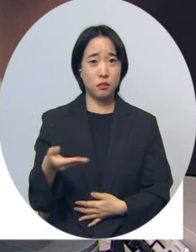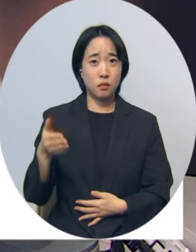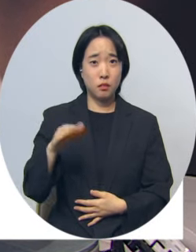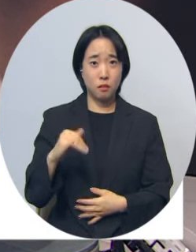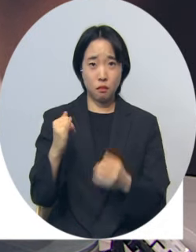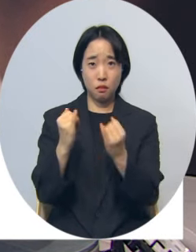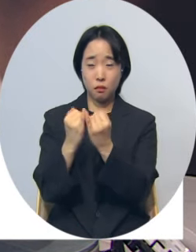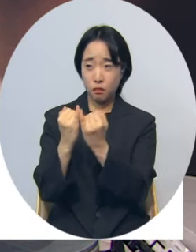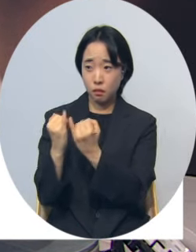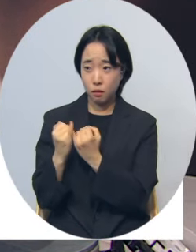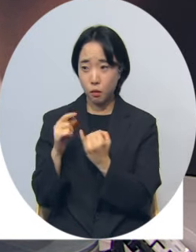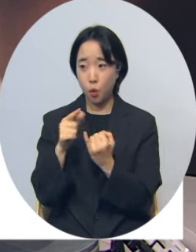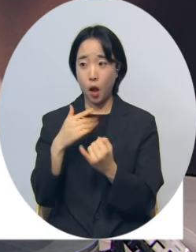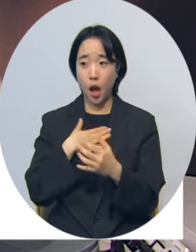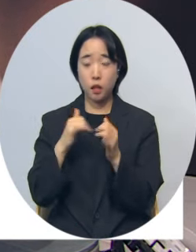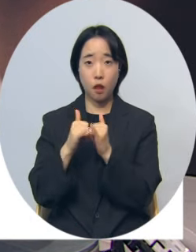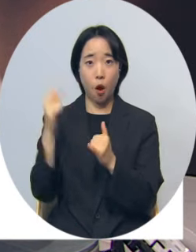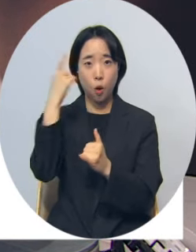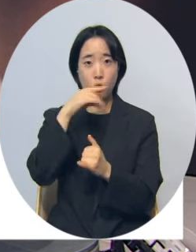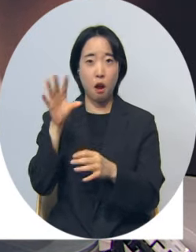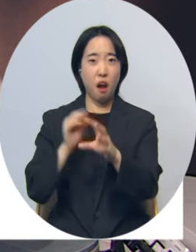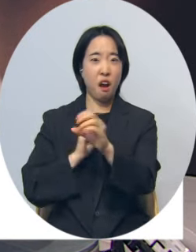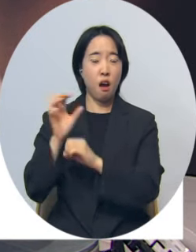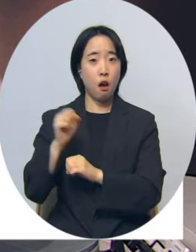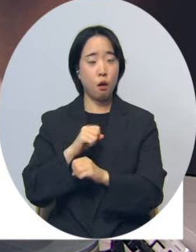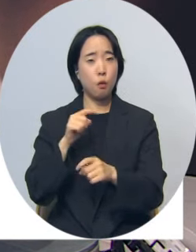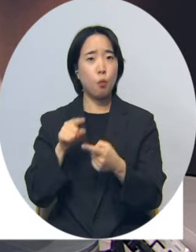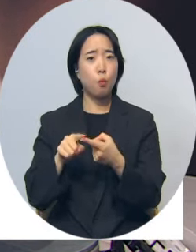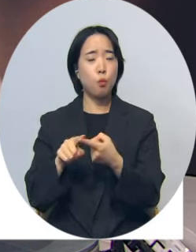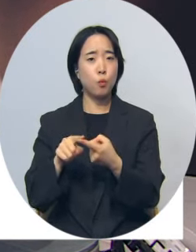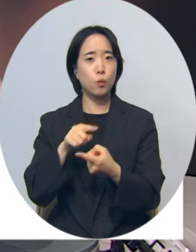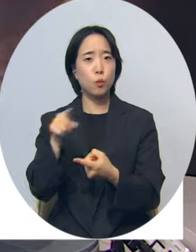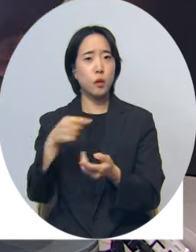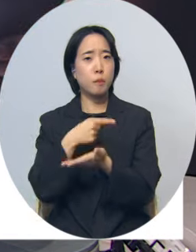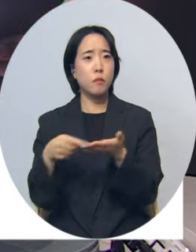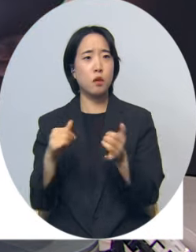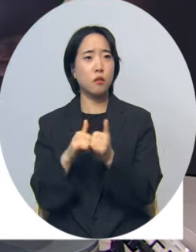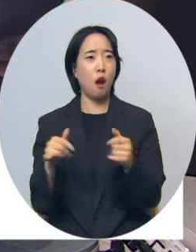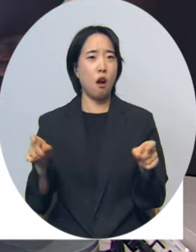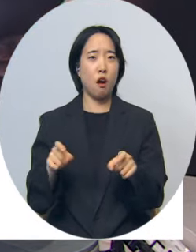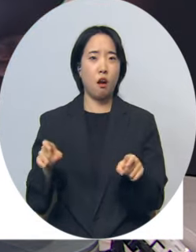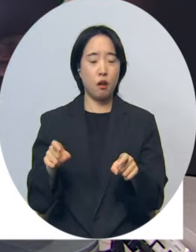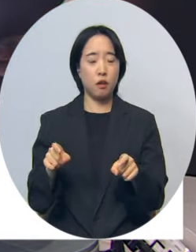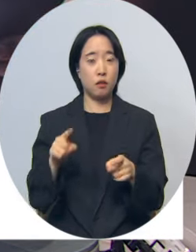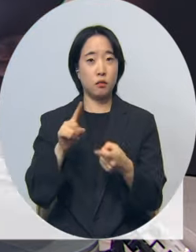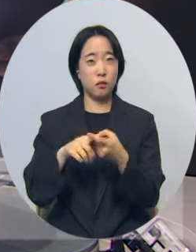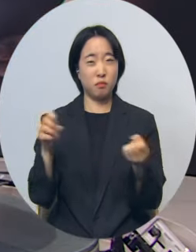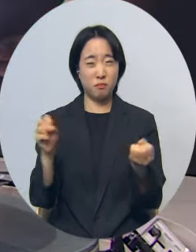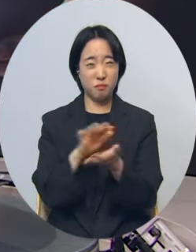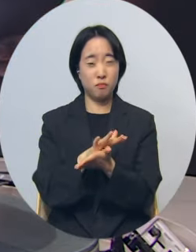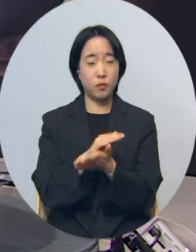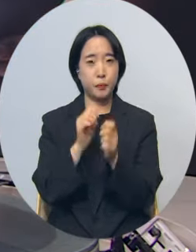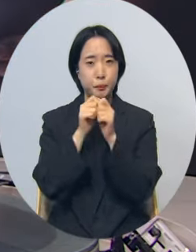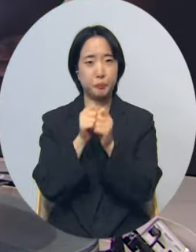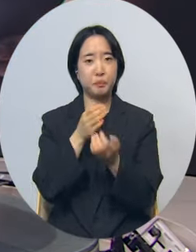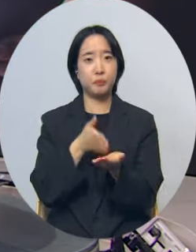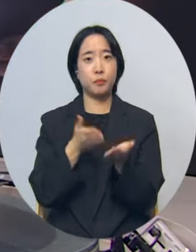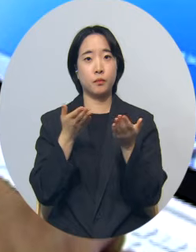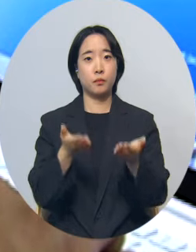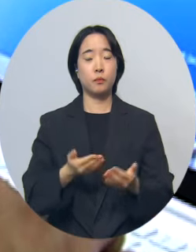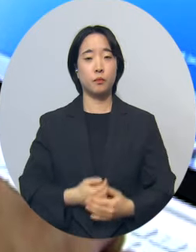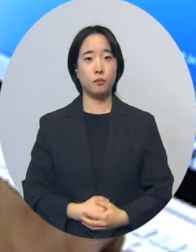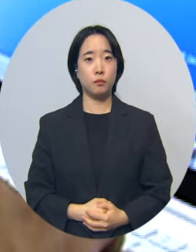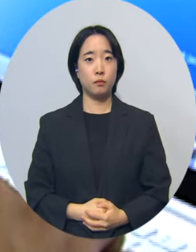공포가 확산하고 있는데요. 익명의 가면 뒤에 숨은 범죄자들을 김창규 기자가 고발합니다.